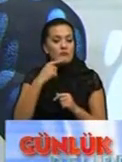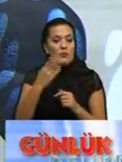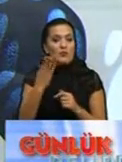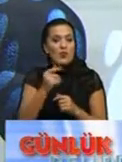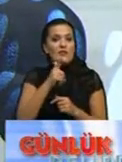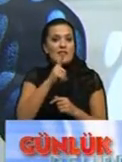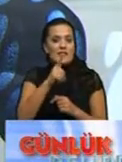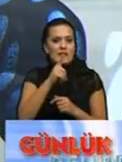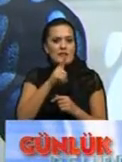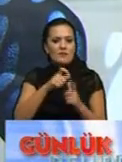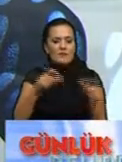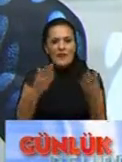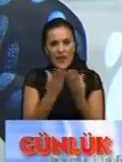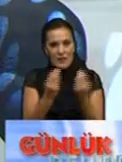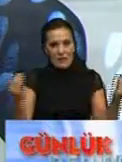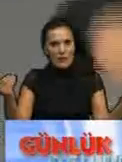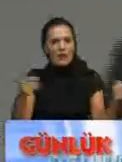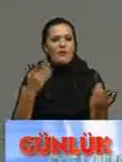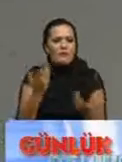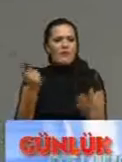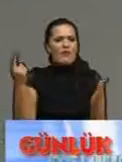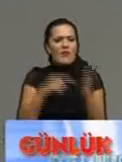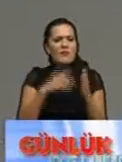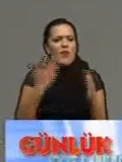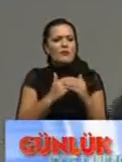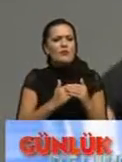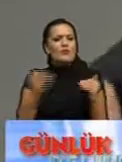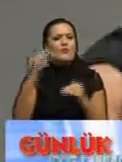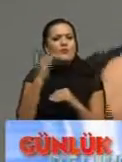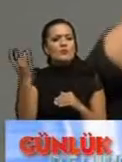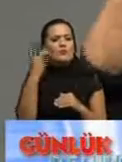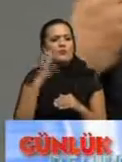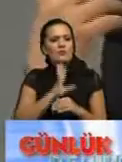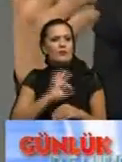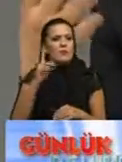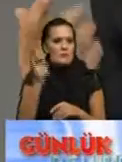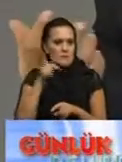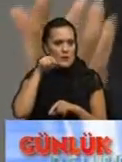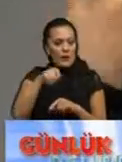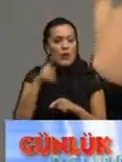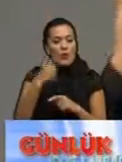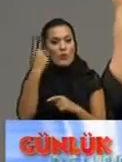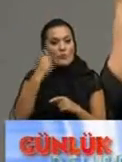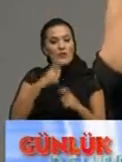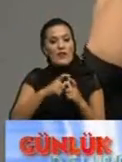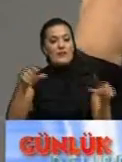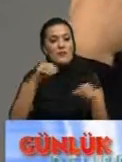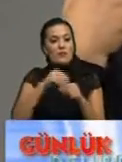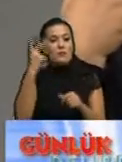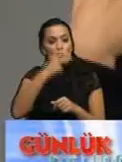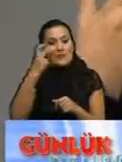seslilik bir kere öyle evet, değil mi? Senfonik müzik varılmış en üst estetik boyuttur. Onun için senfonik müzikten